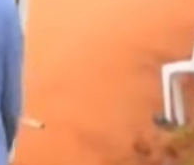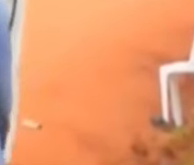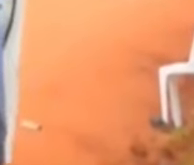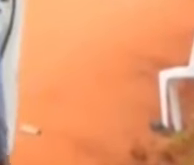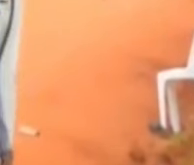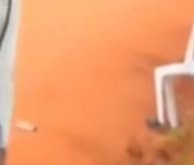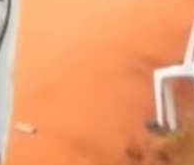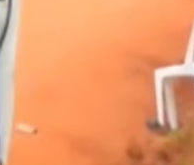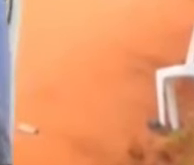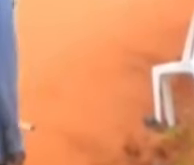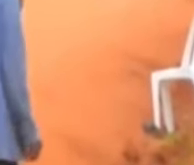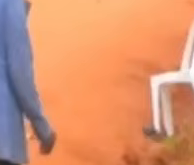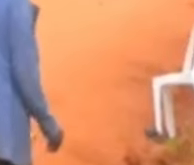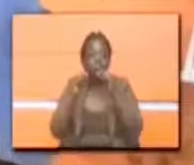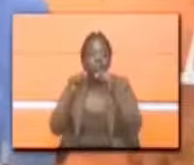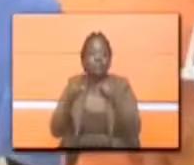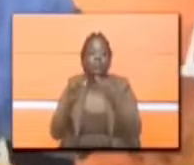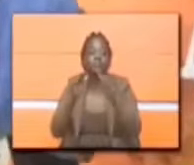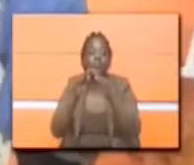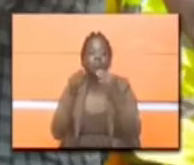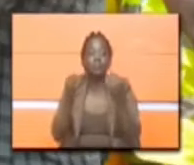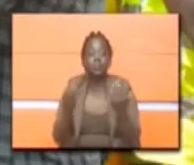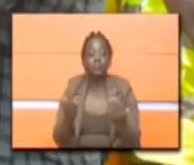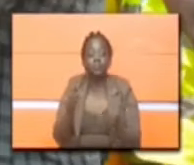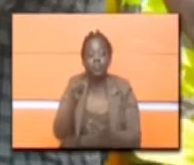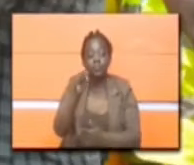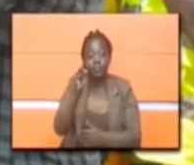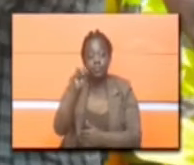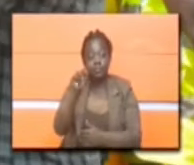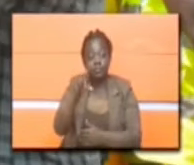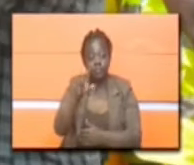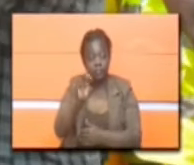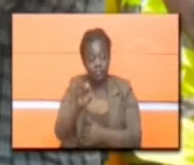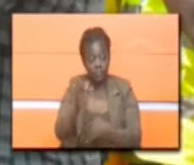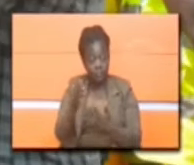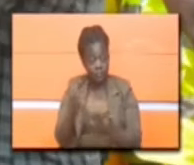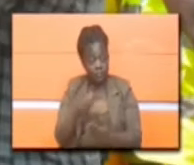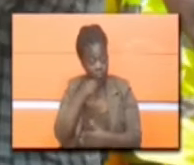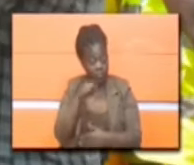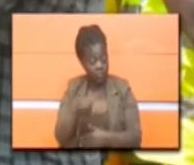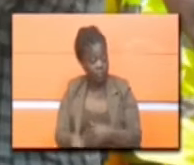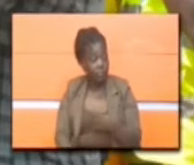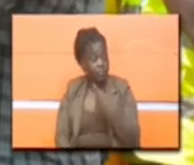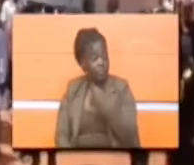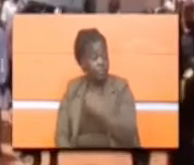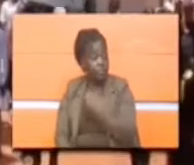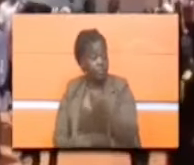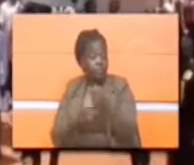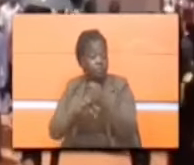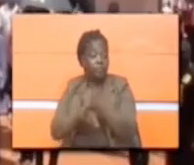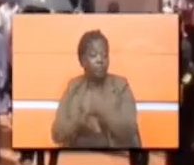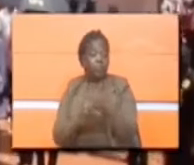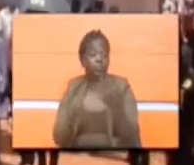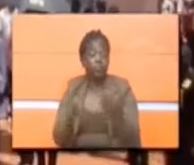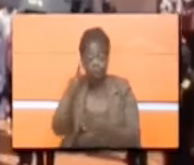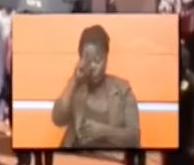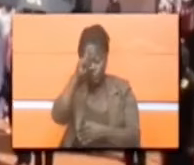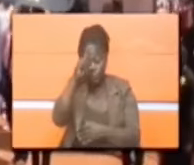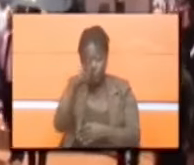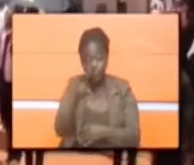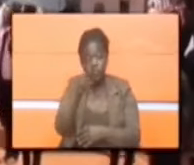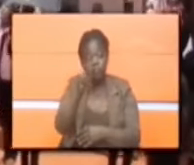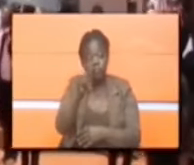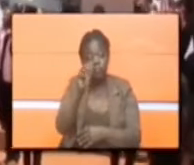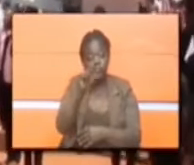Abakungu basibagenze mu bungi maka g'omugenzi Yohana Mirundi, kitaawe w'omugenzi Joseph Tamale Mirundi Siniya, ku kyalo Kalagala